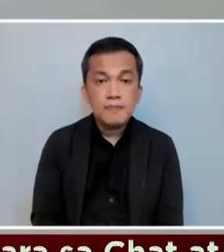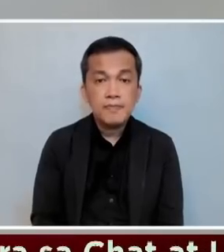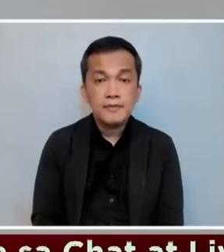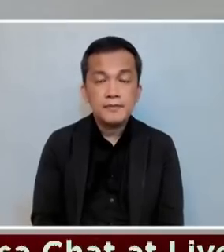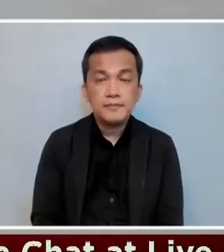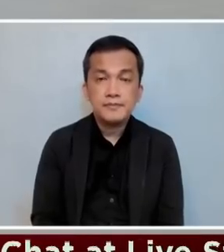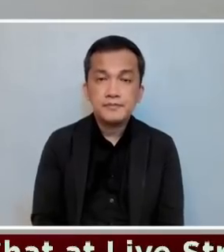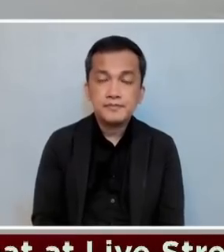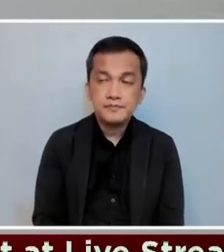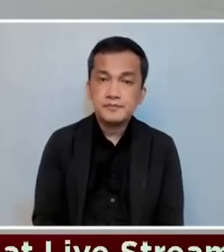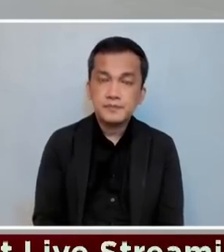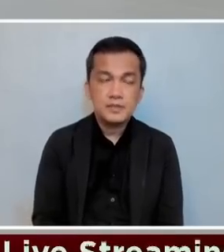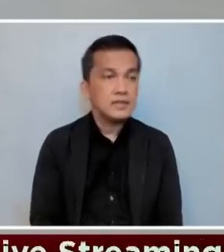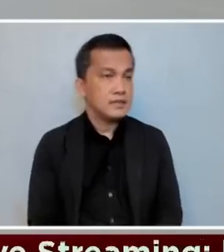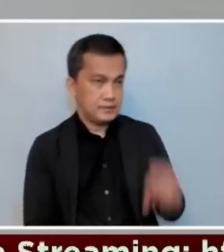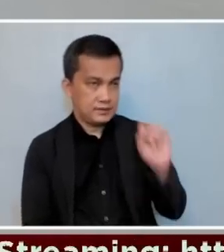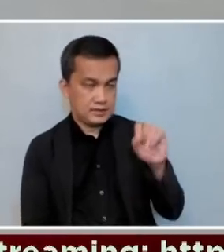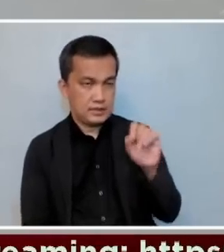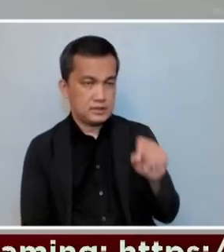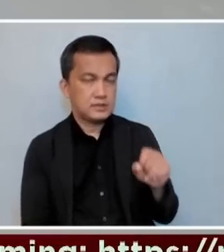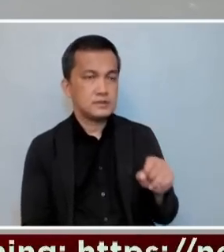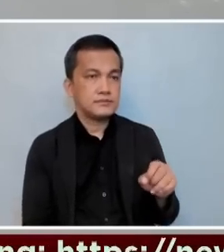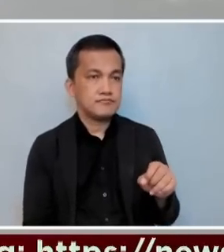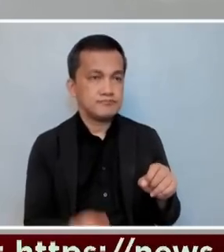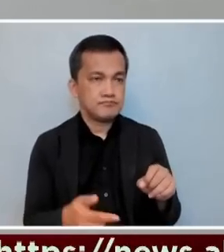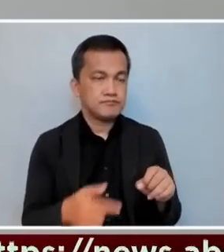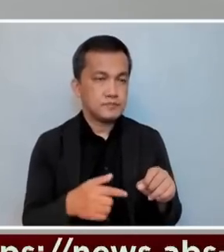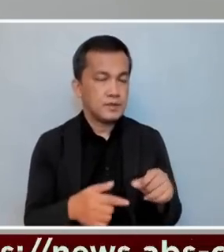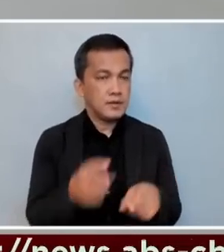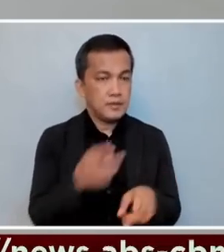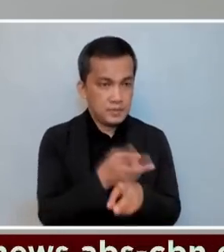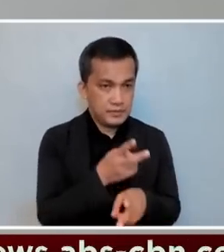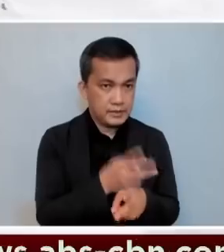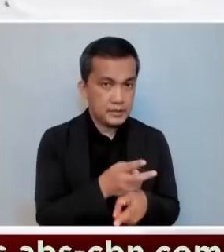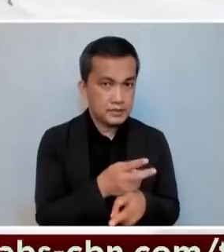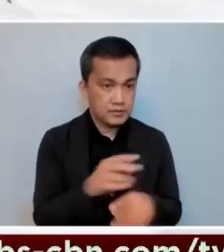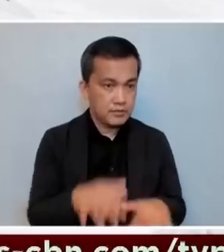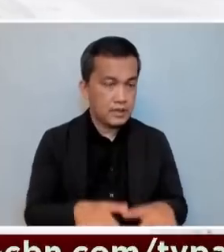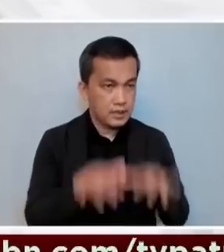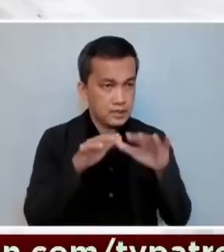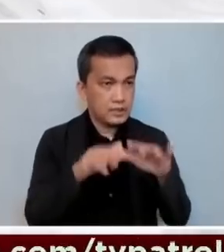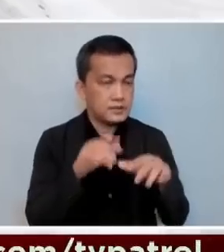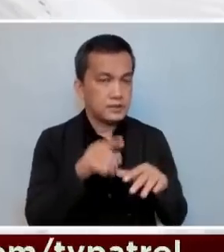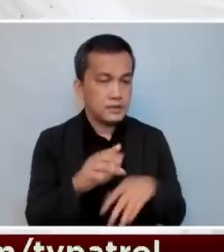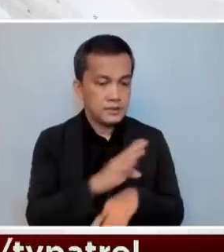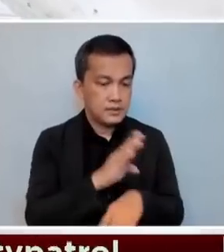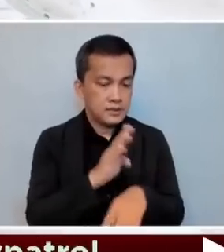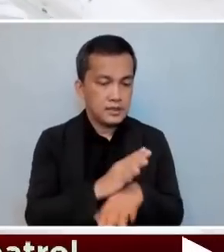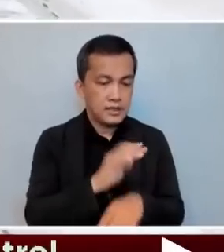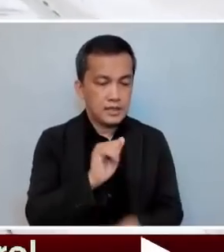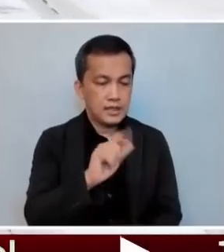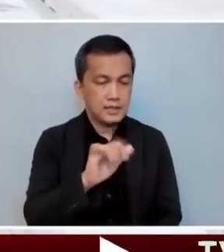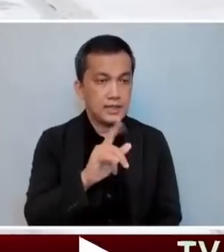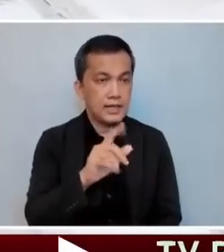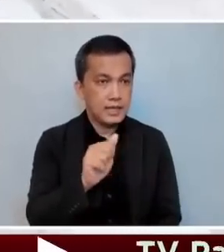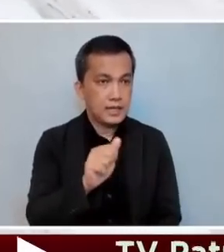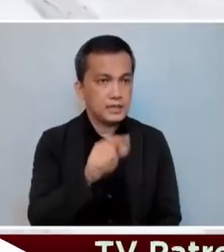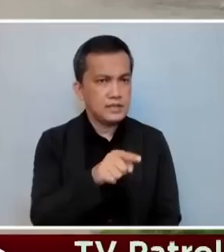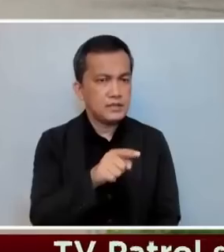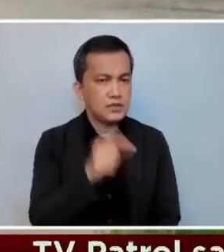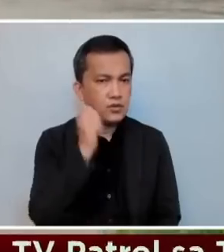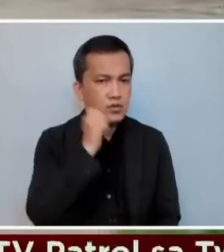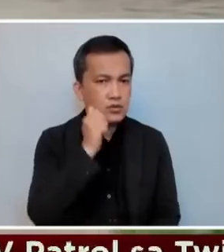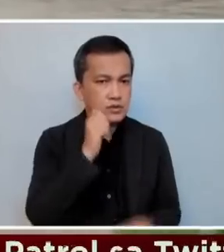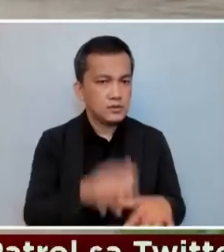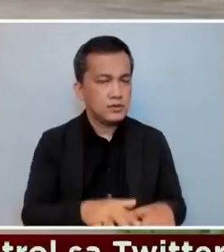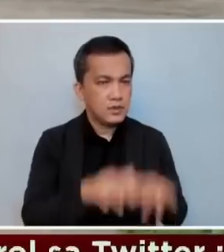Yes, Alvin, no, binabantayan talaga nila dito is yung baha, no, lalo na dyan sa bayan ng Alcala dahil yan lagi ang binabaha. Tsaka